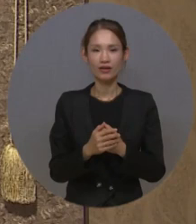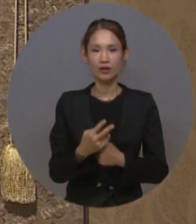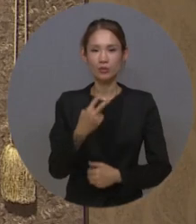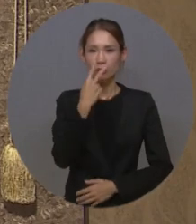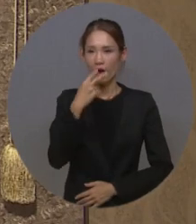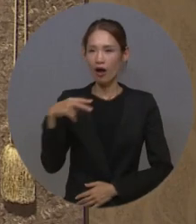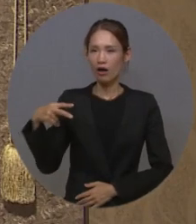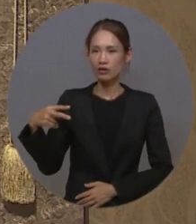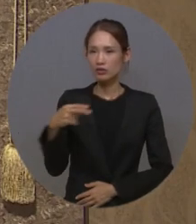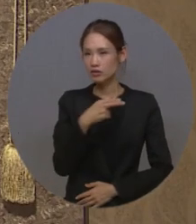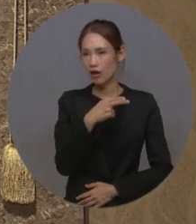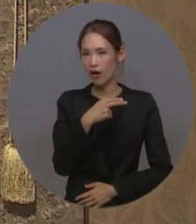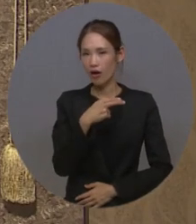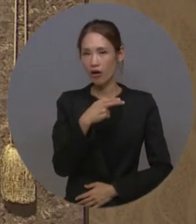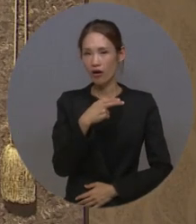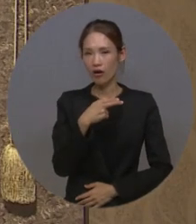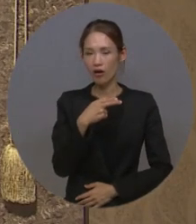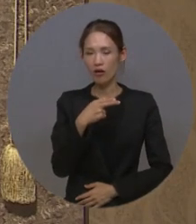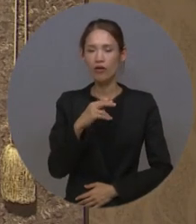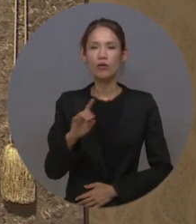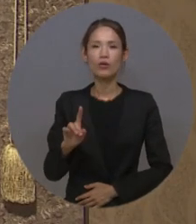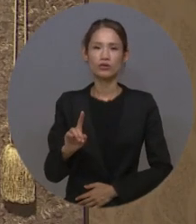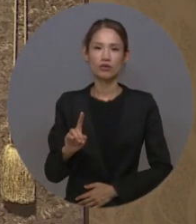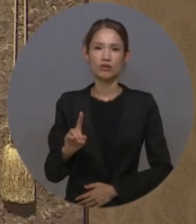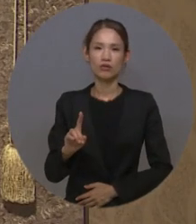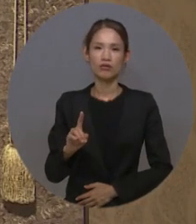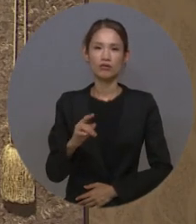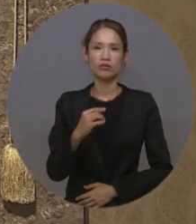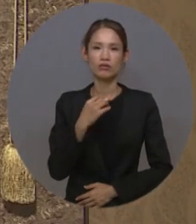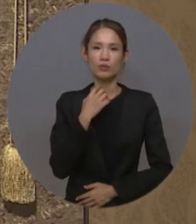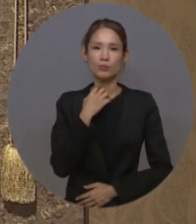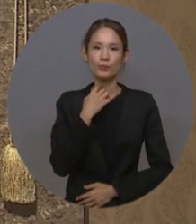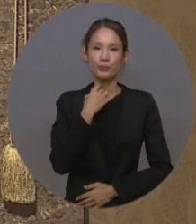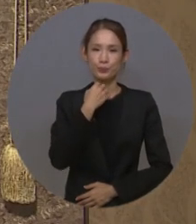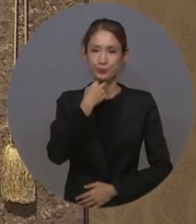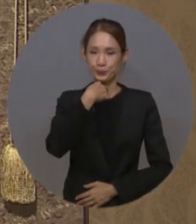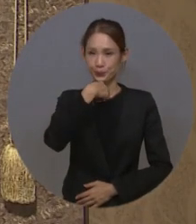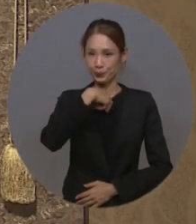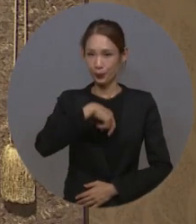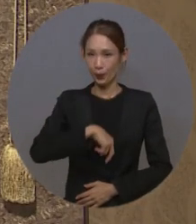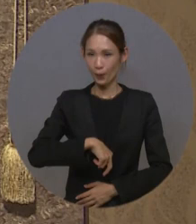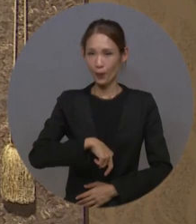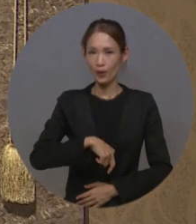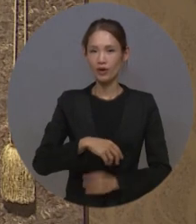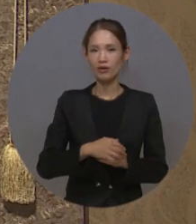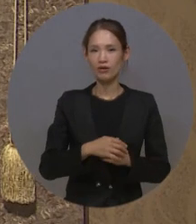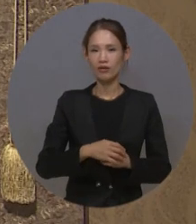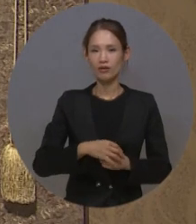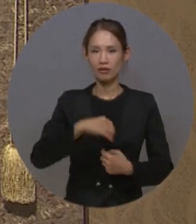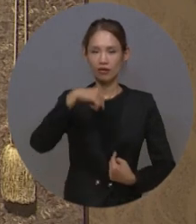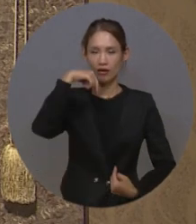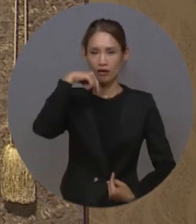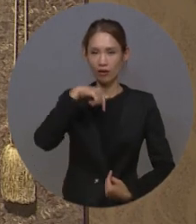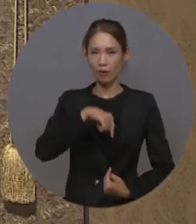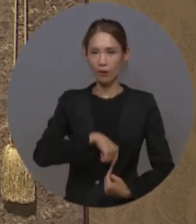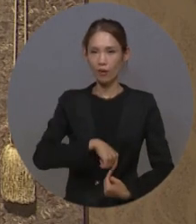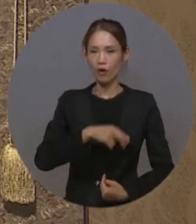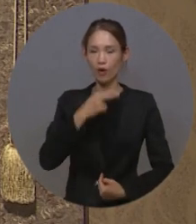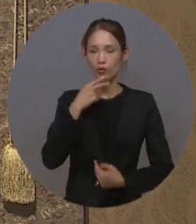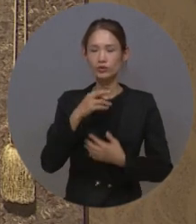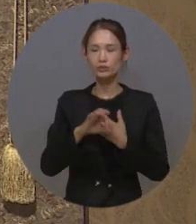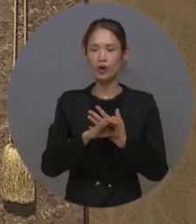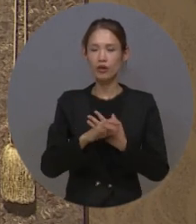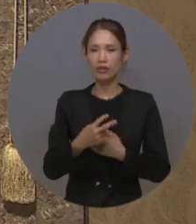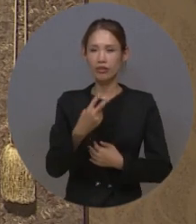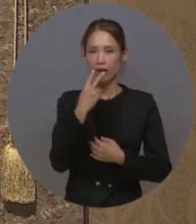끊겼다. 어때요? 목에서 넘어간 숨이 이 안으로 들어가지 않으면 예. 생명은 끝난